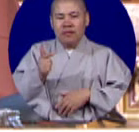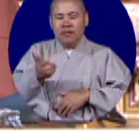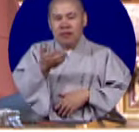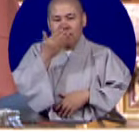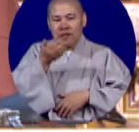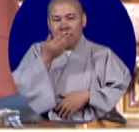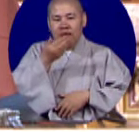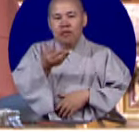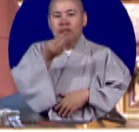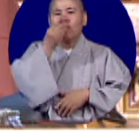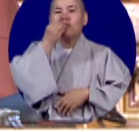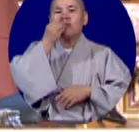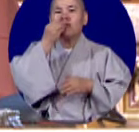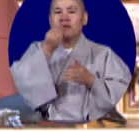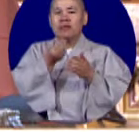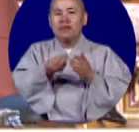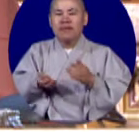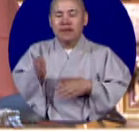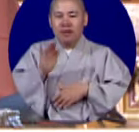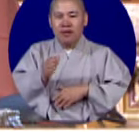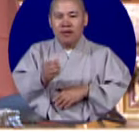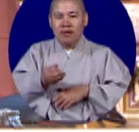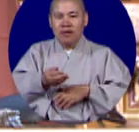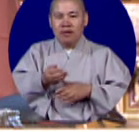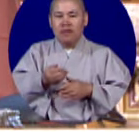상해요. 근데 그 음식을